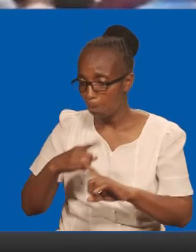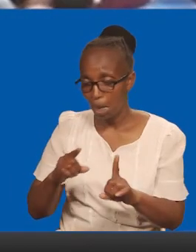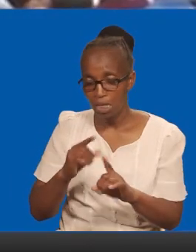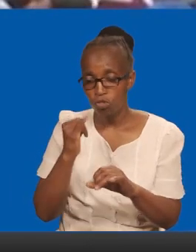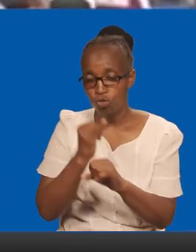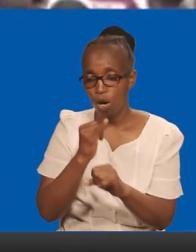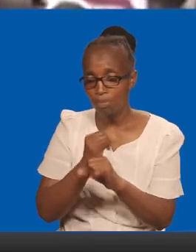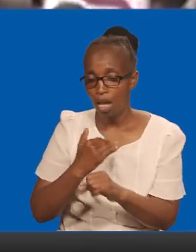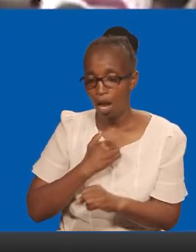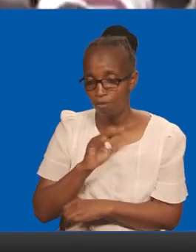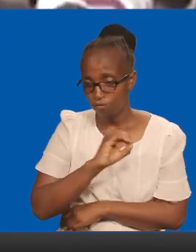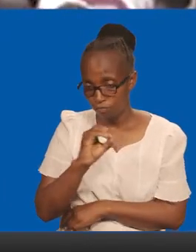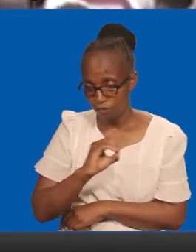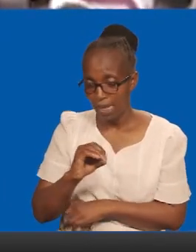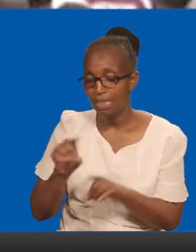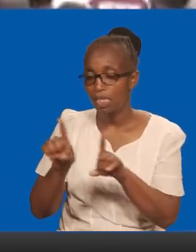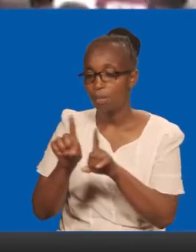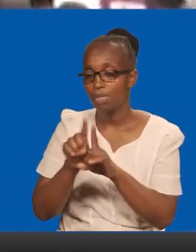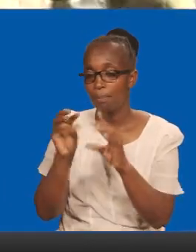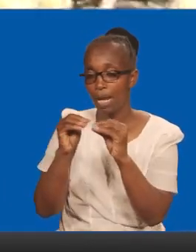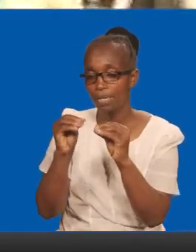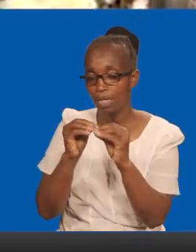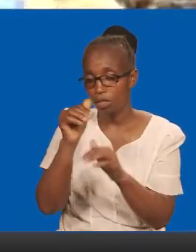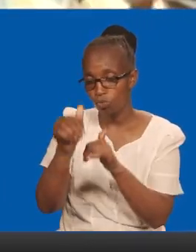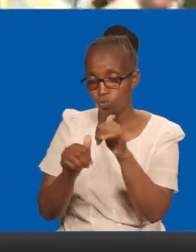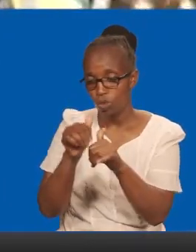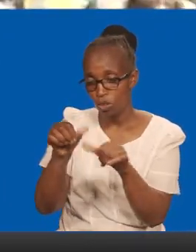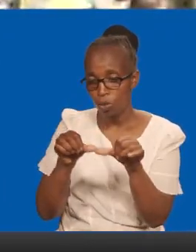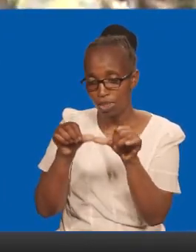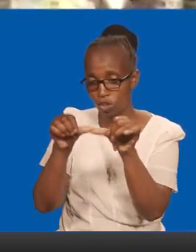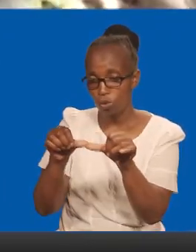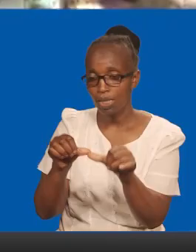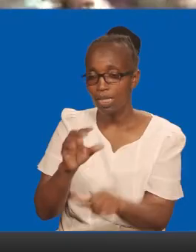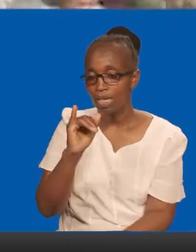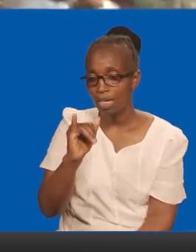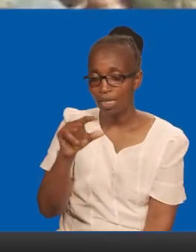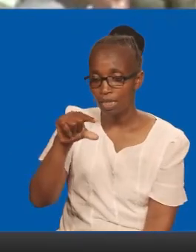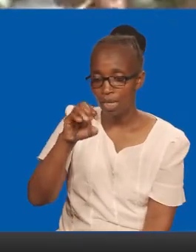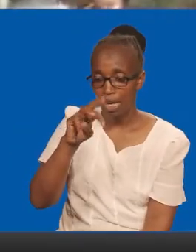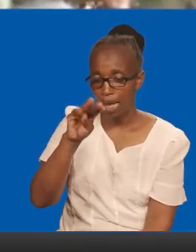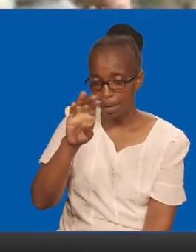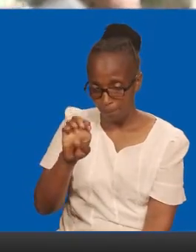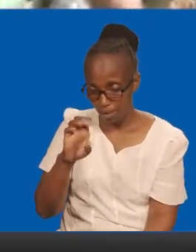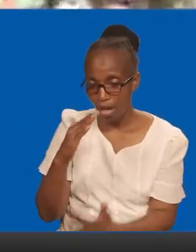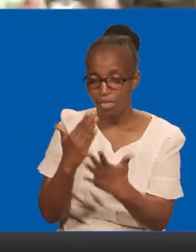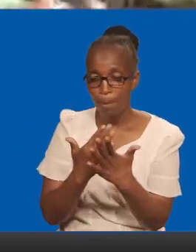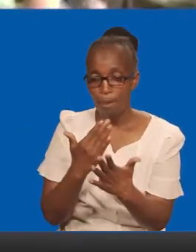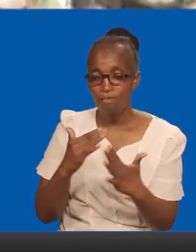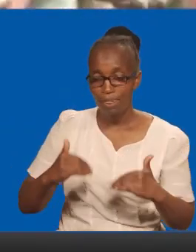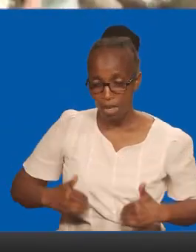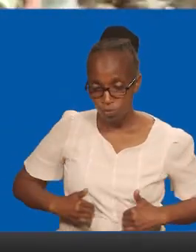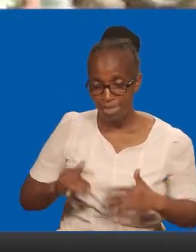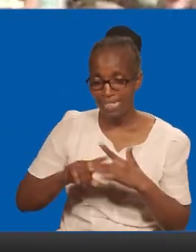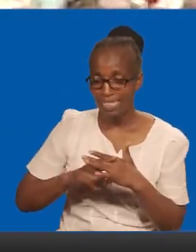shule lakini hakuna mpango ya vile watapata ajira. Katika hafla hiyo iliyoendelea kwenye soko la Kiutune eneo la